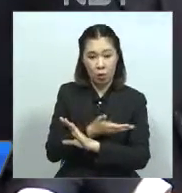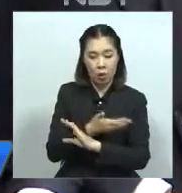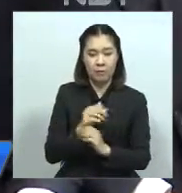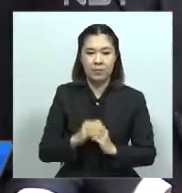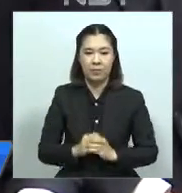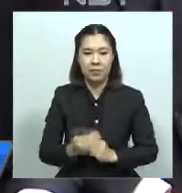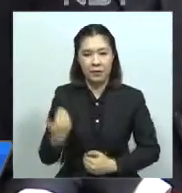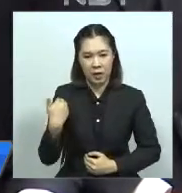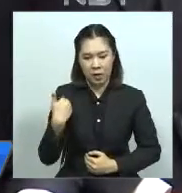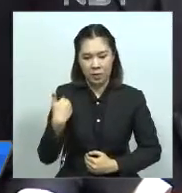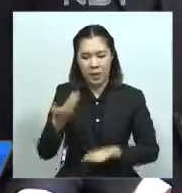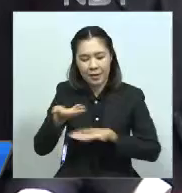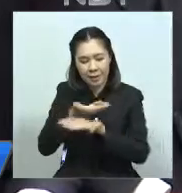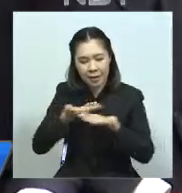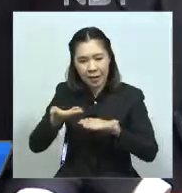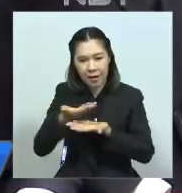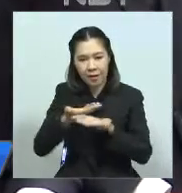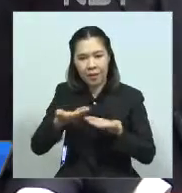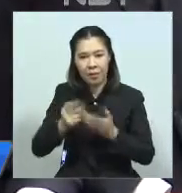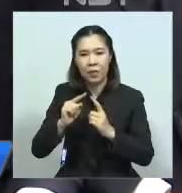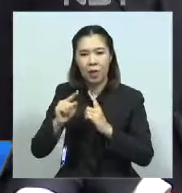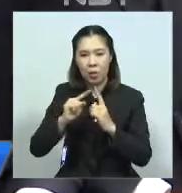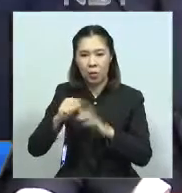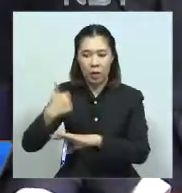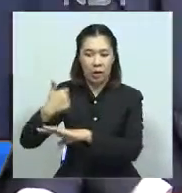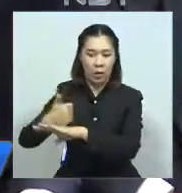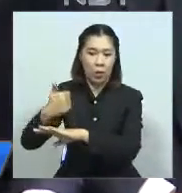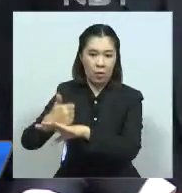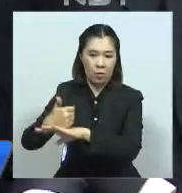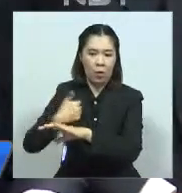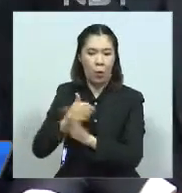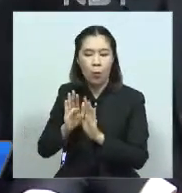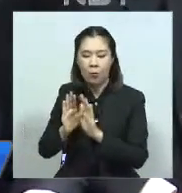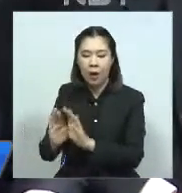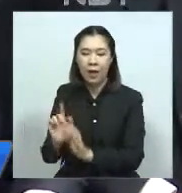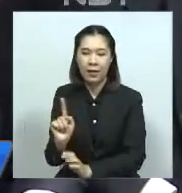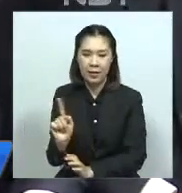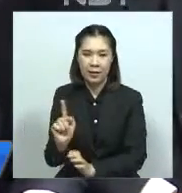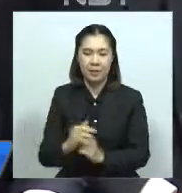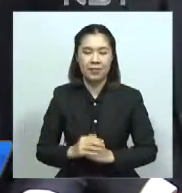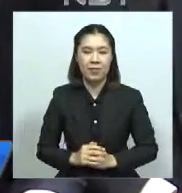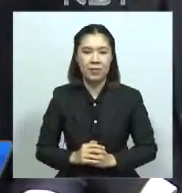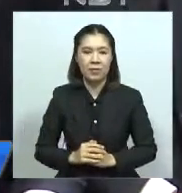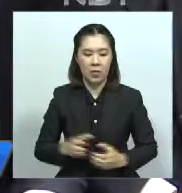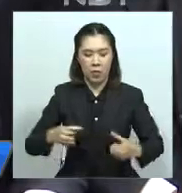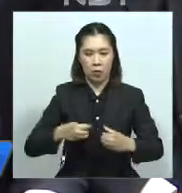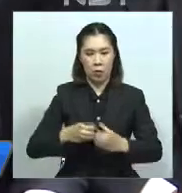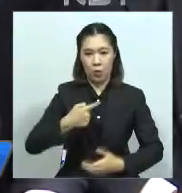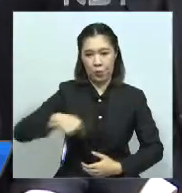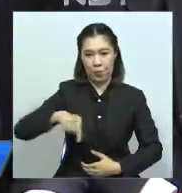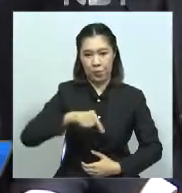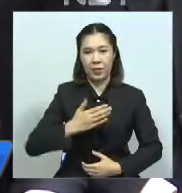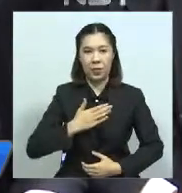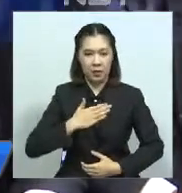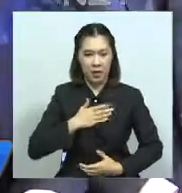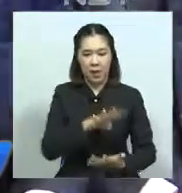ก็ได้มีการหารือแล้วก็ได้ฝากกับท่านหัวหน้าพรรคพลังประชารัฐไว้ด้วยว่าพรรคชาติพัฒนาเองก็มีนโ